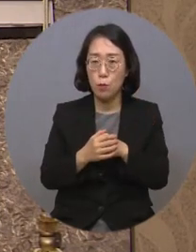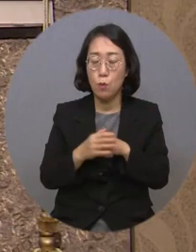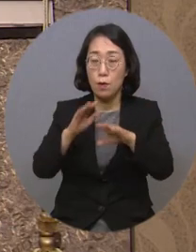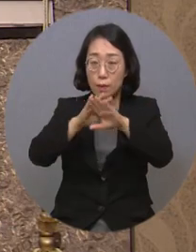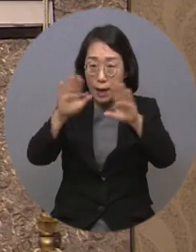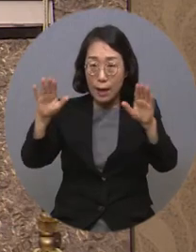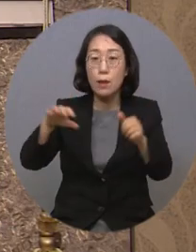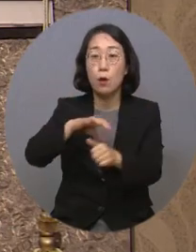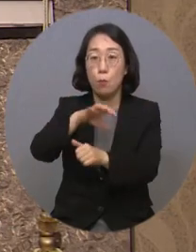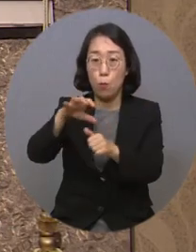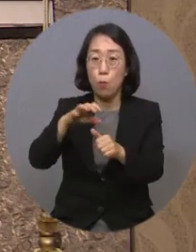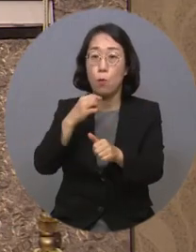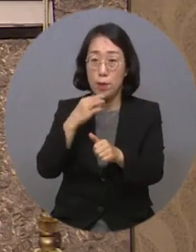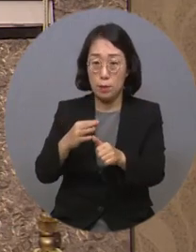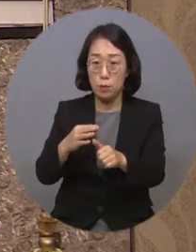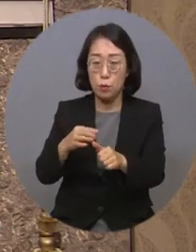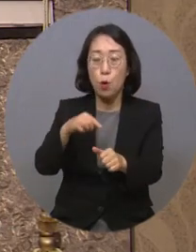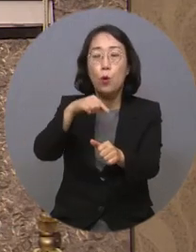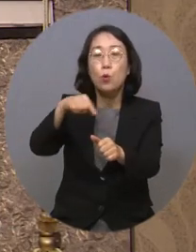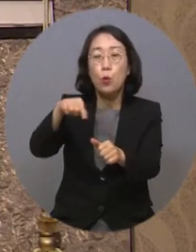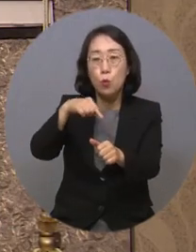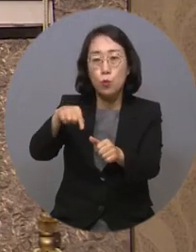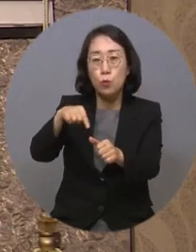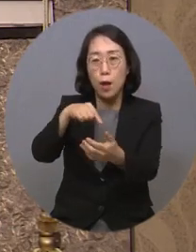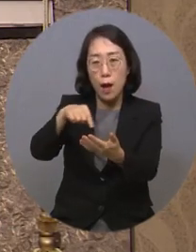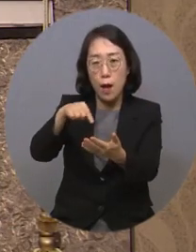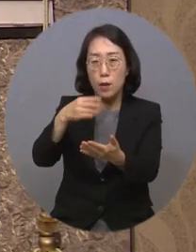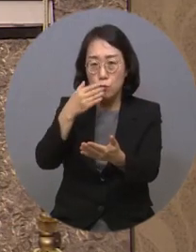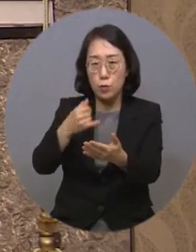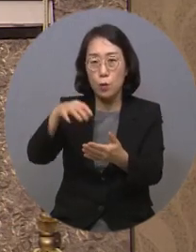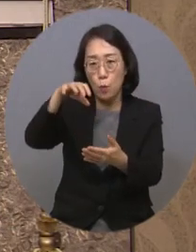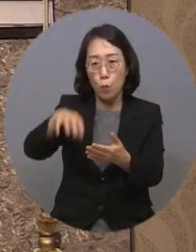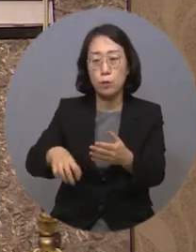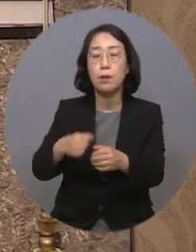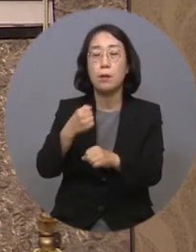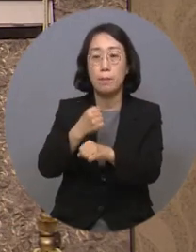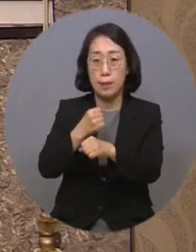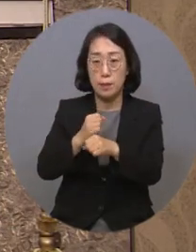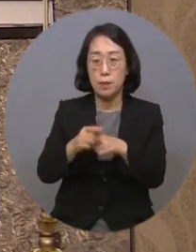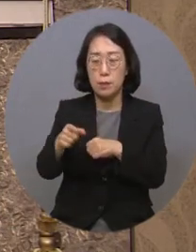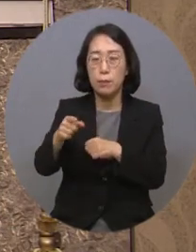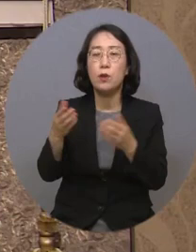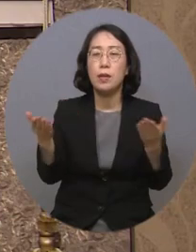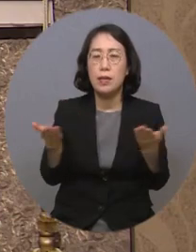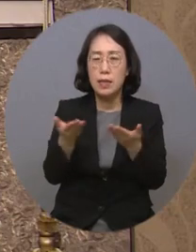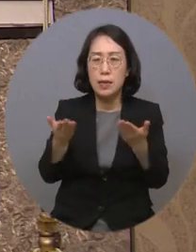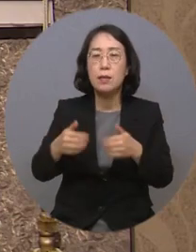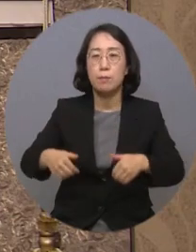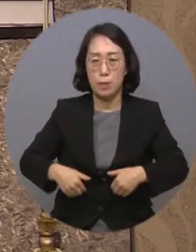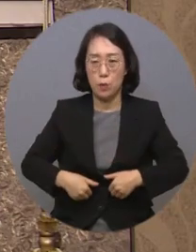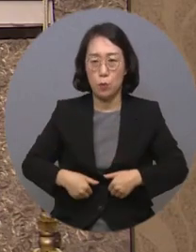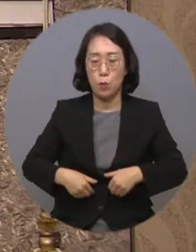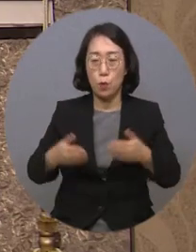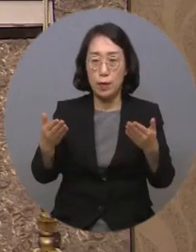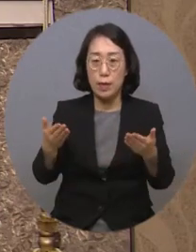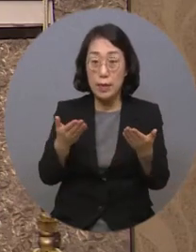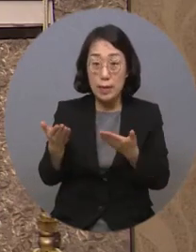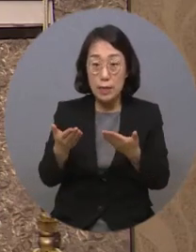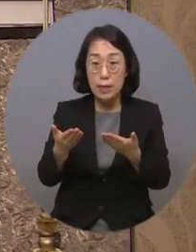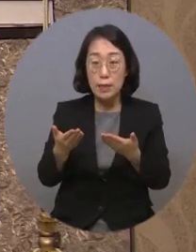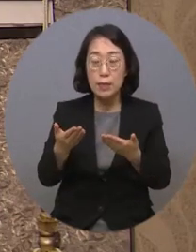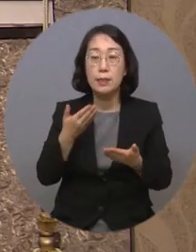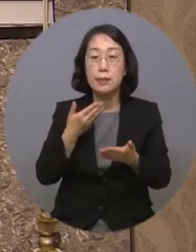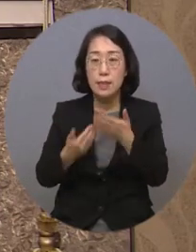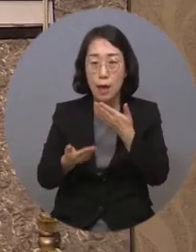주간보호나 이런 시설을 만들어서 교육받을 수 있는 공간을 만들자. 네. 그리고 하나 또 만든 이 사람들도 일을 해야 될 거 아니냐. 예. 직업치유할 시설을 만들자.